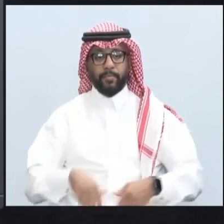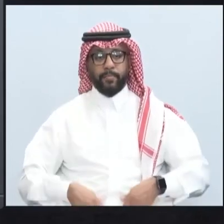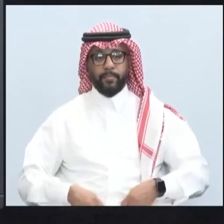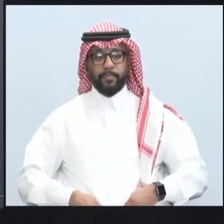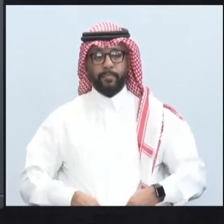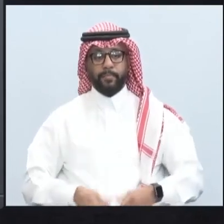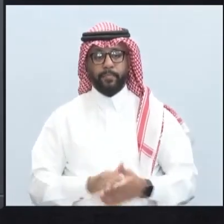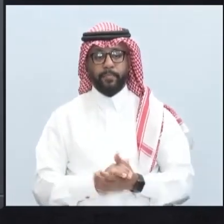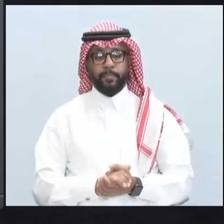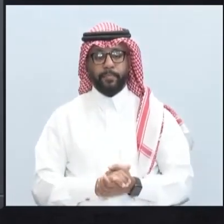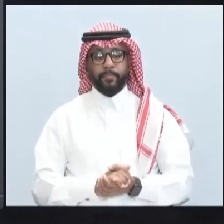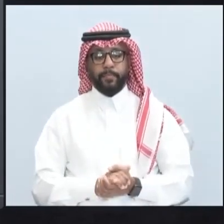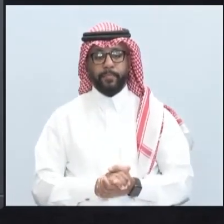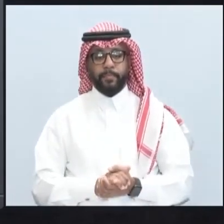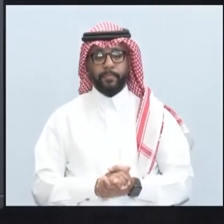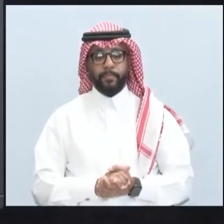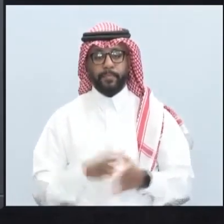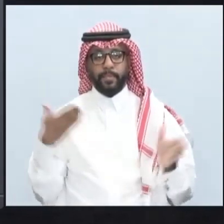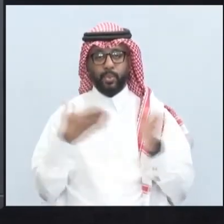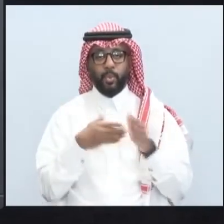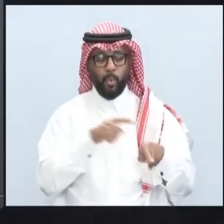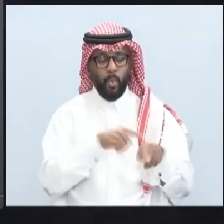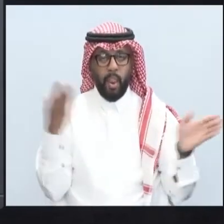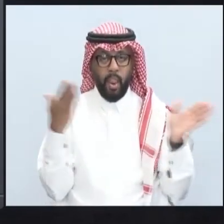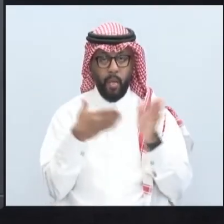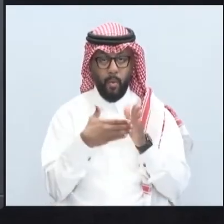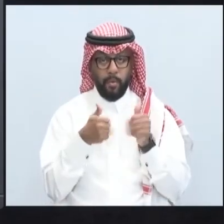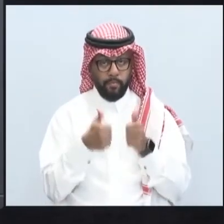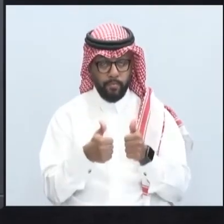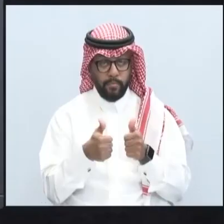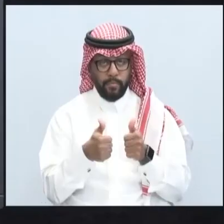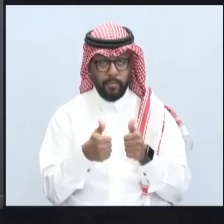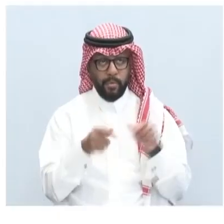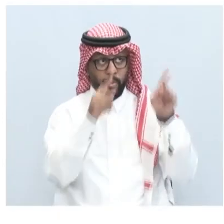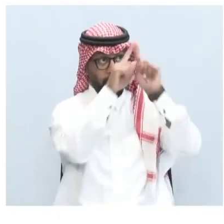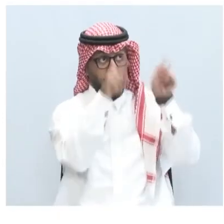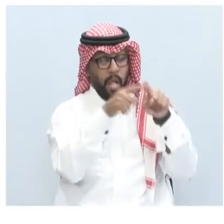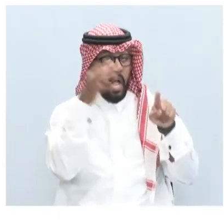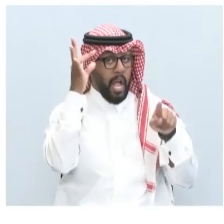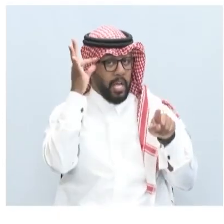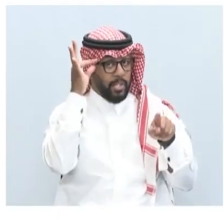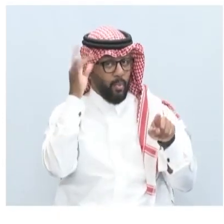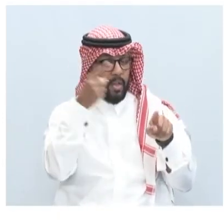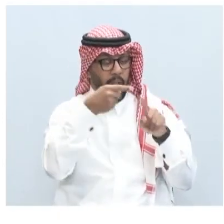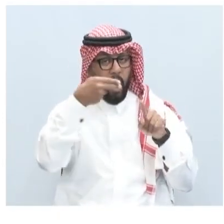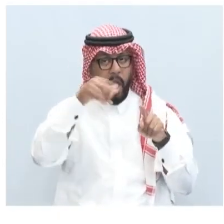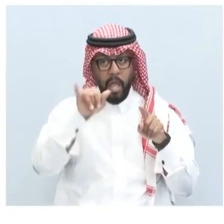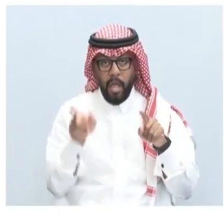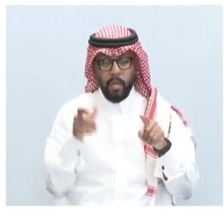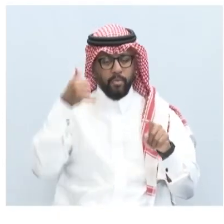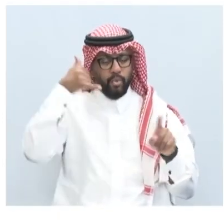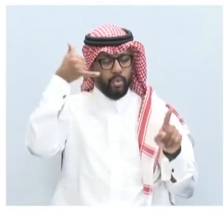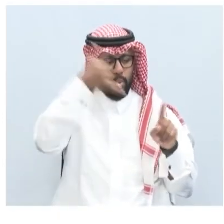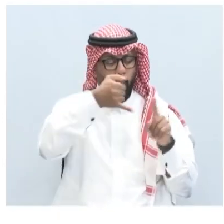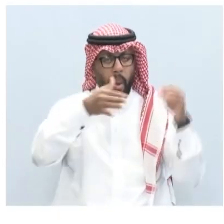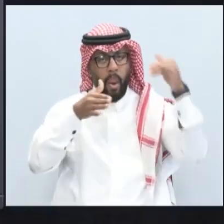فيه وفي الختام يا ابناء بارك الله فيكم هذا هو رابط الدرس بقناه عين بامكانكم